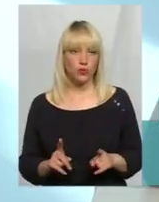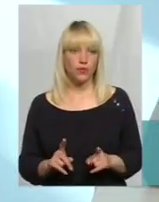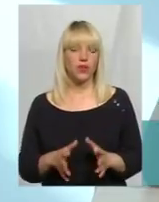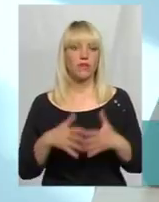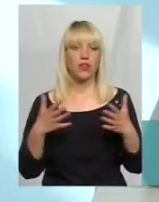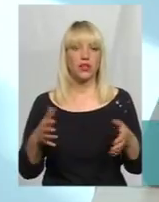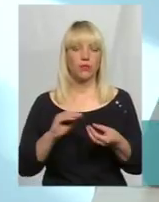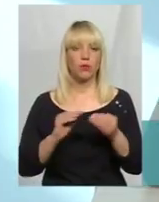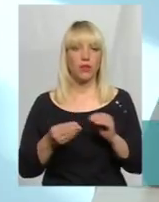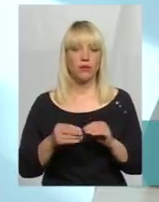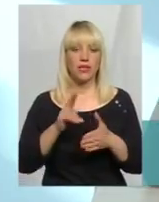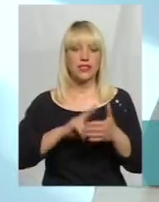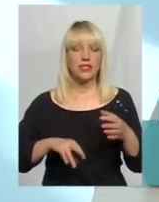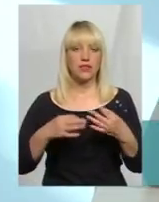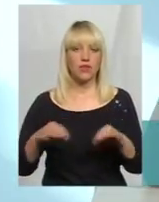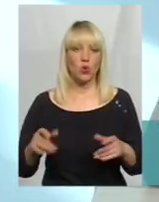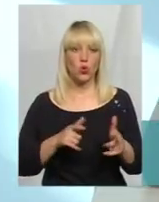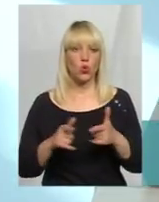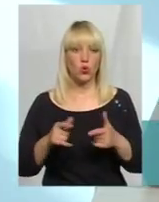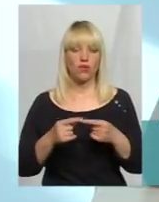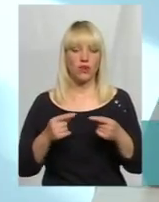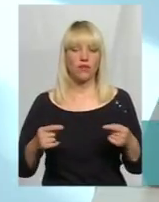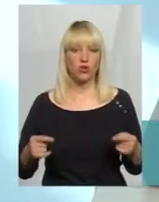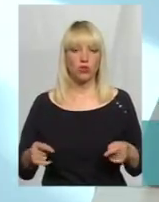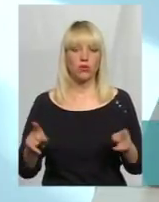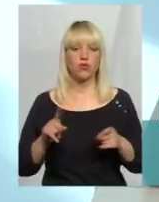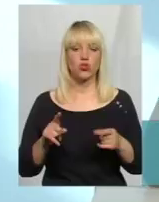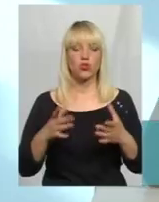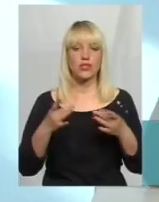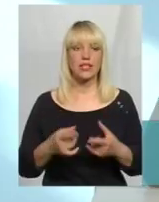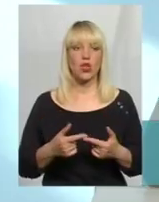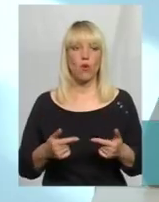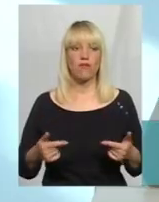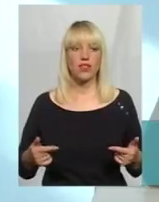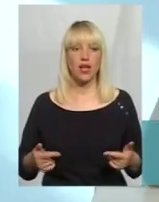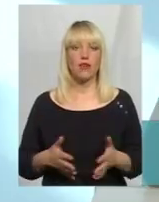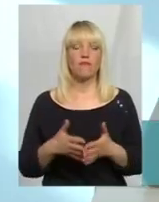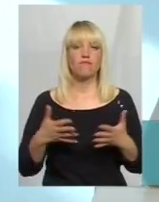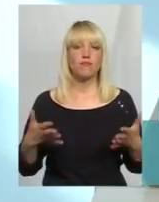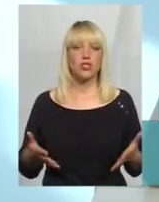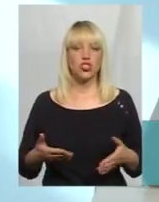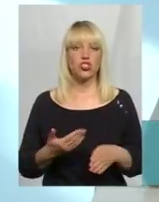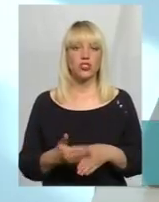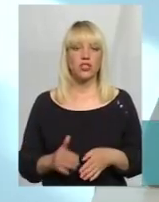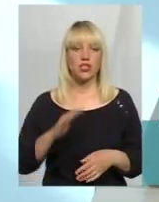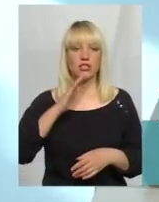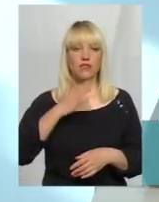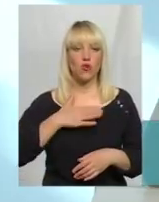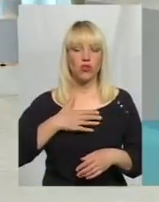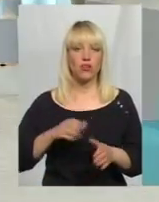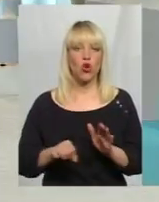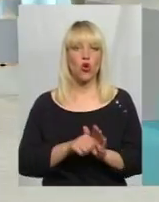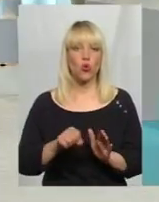великі проблеми з сертифікацією готових виробів, в силу того, що сировина в більшій частині своїй